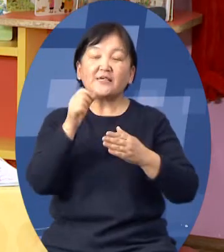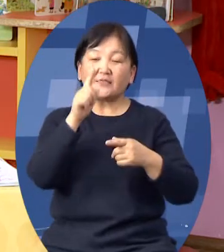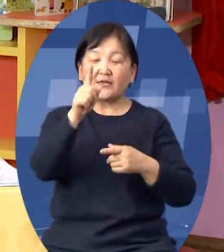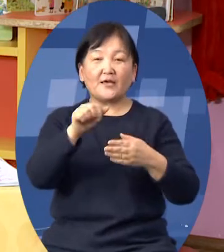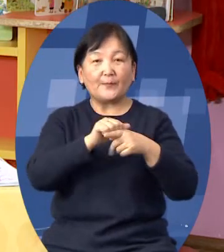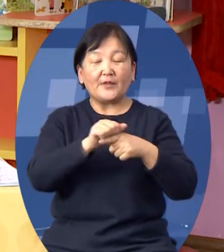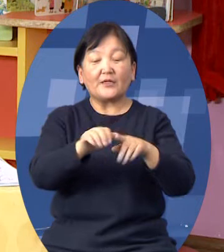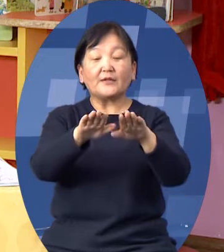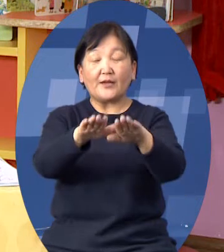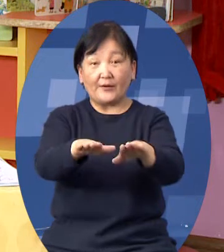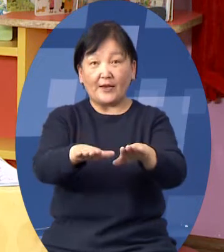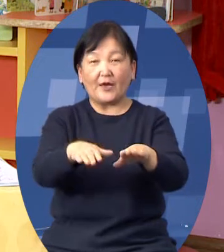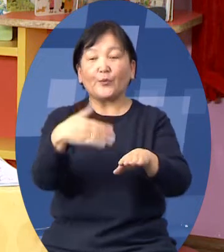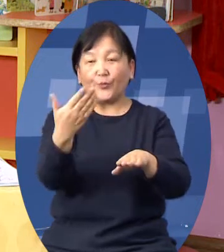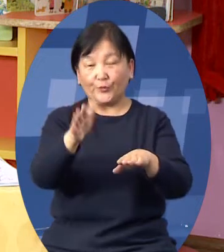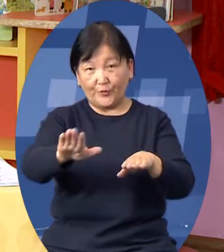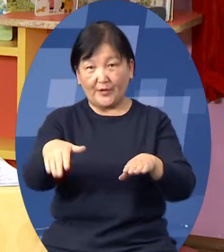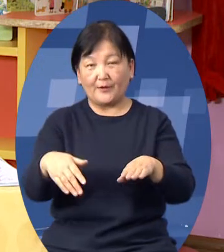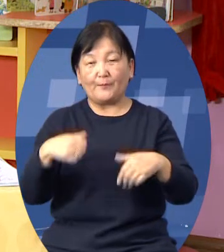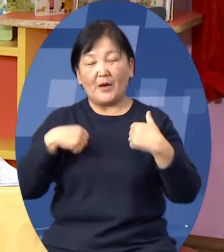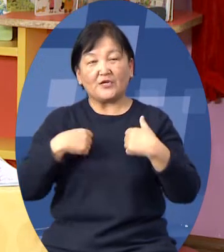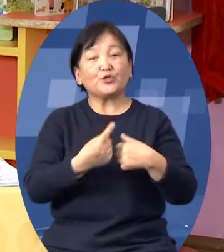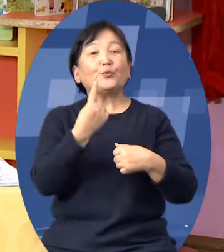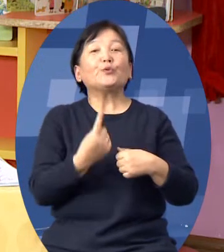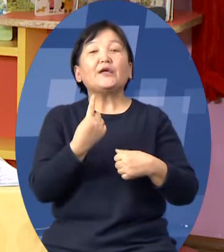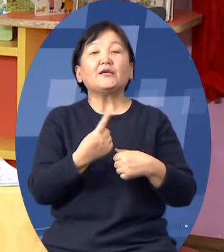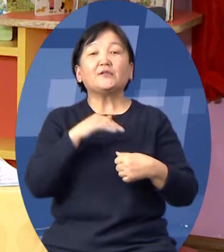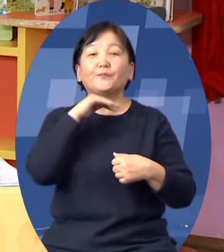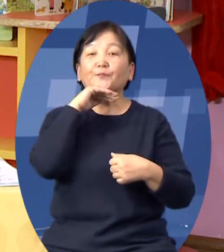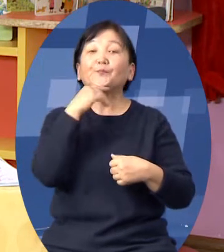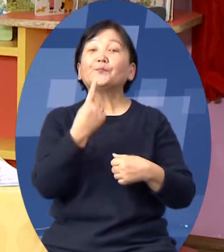тавиараа. Багш нь өөрийнхийгөө бэлдчихсэн байна. За, багш нь хүлээж ээ.